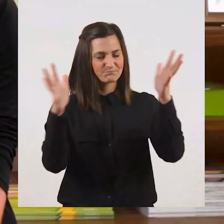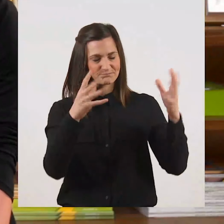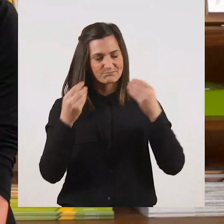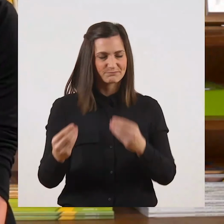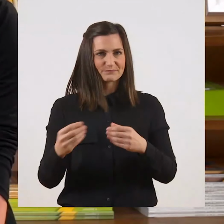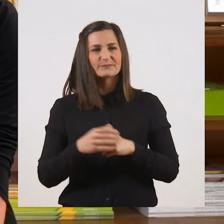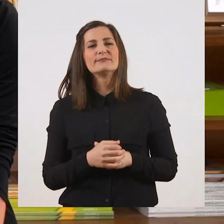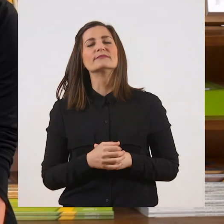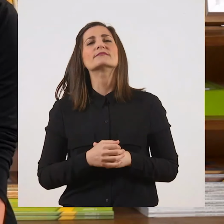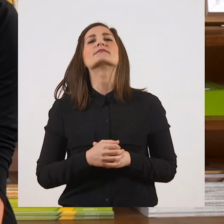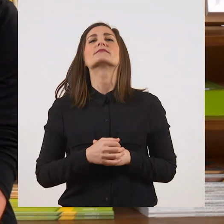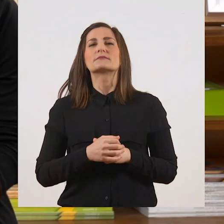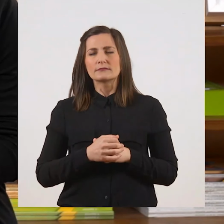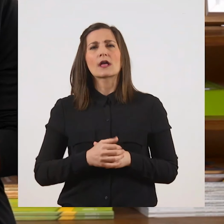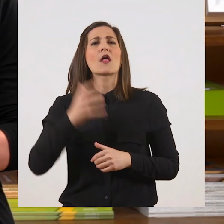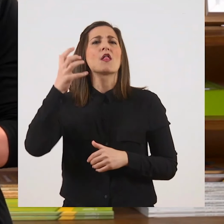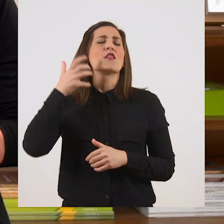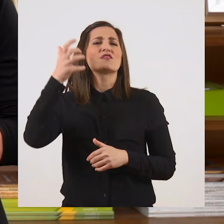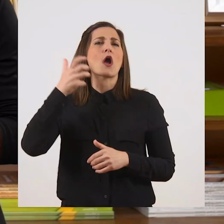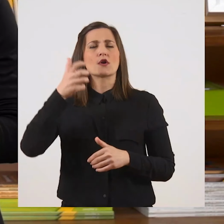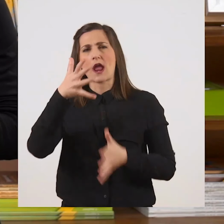ωραία. Και μετά από αυτό το σύντομο,